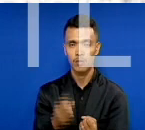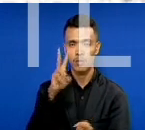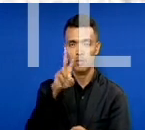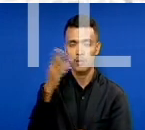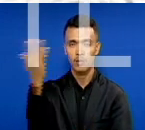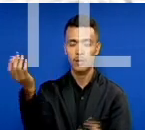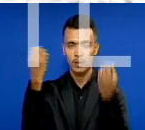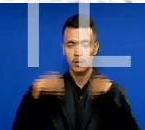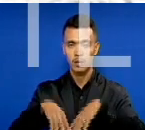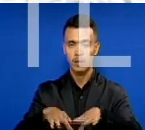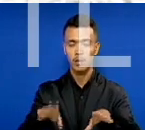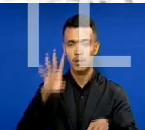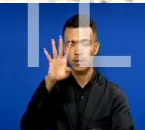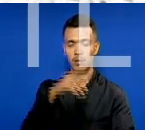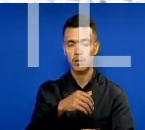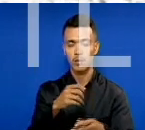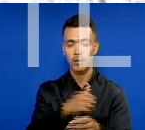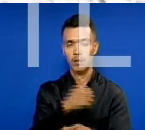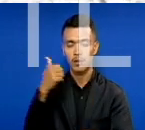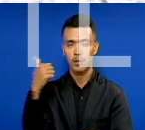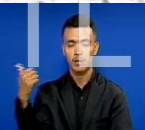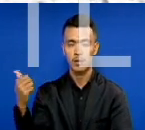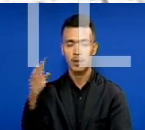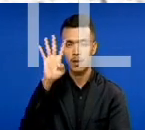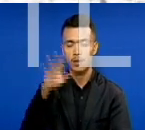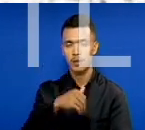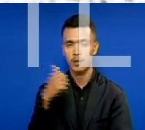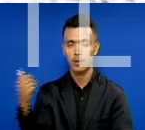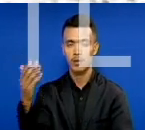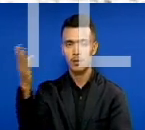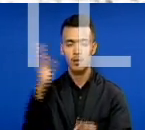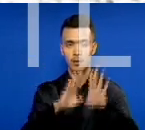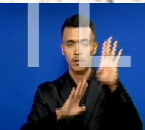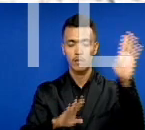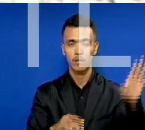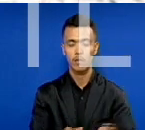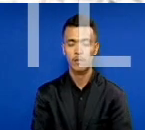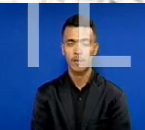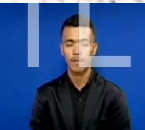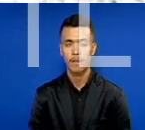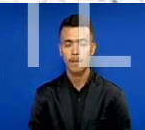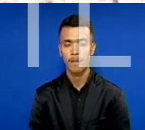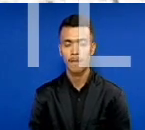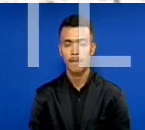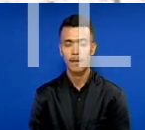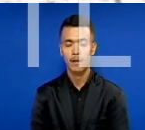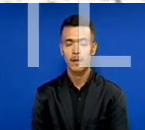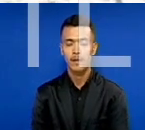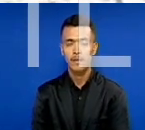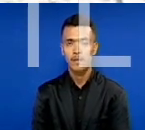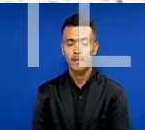foho. Tamba funu am tu mai ne tamba sida da mai ne mai be mayor parti ne ami ne suku hat ne iliu foho. Maka diki